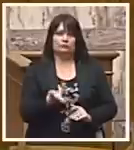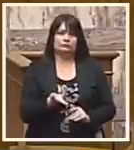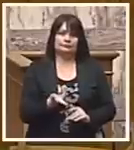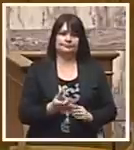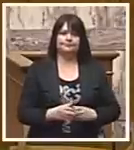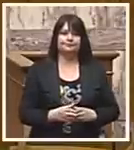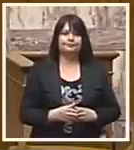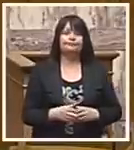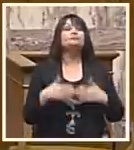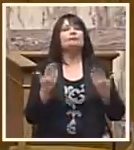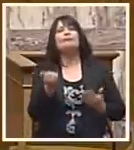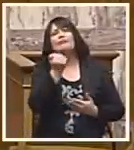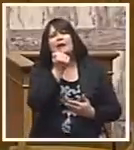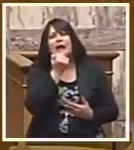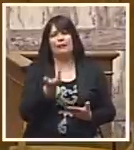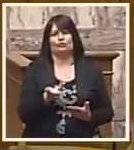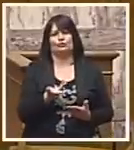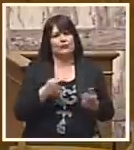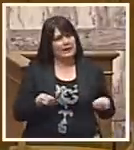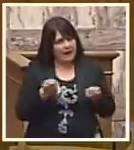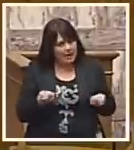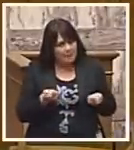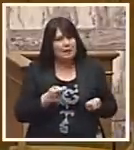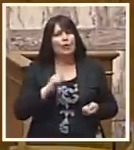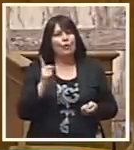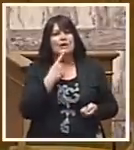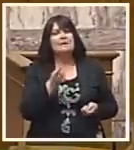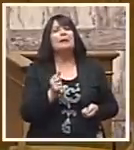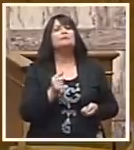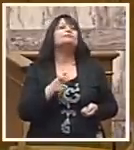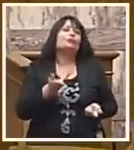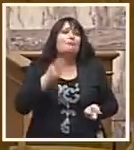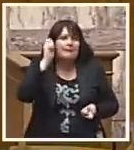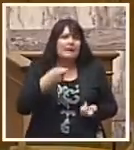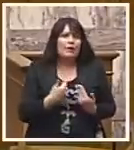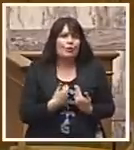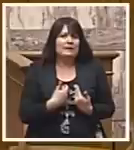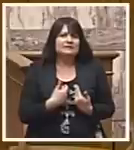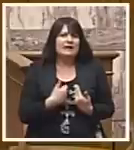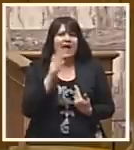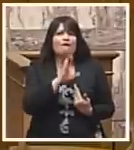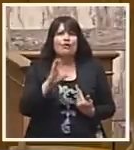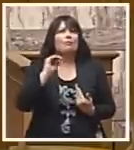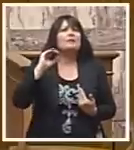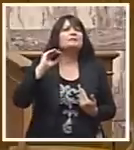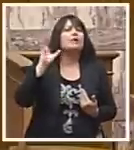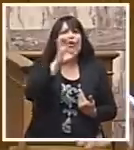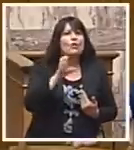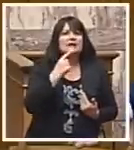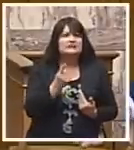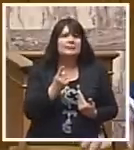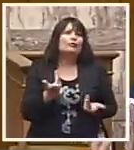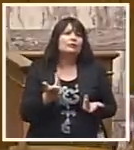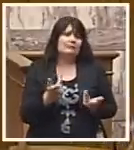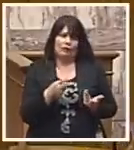βάση αυτής της λαθεμένης παραδοχής που έχει απορριφθεί από όλους τους εταίρους μας, έχετε εσείς κύριε Σαμαρά αρνηθεί κάθε